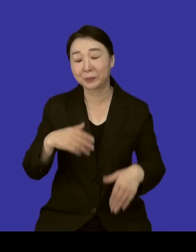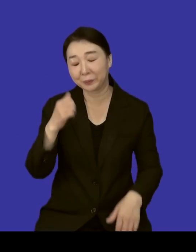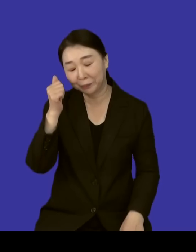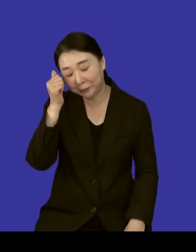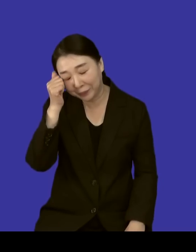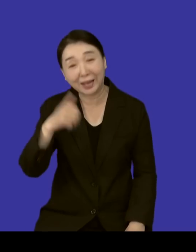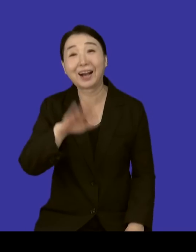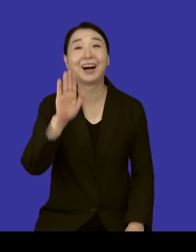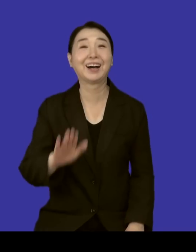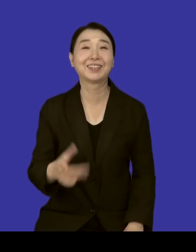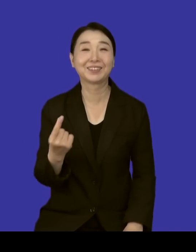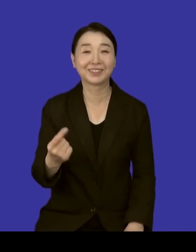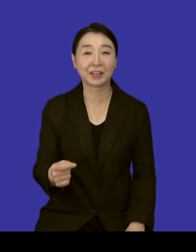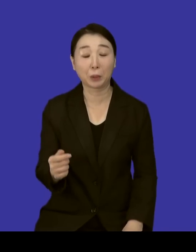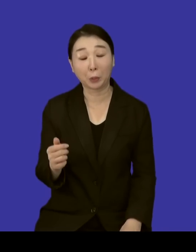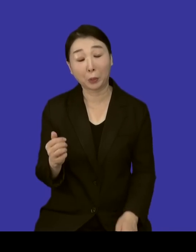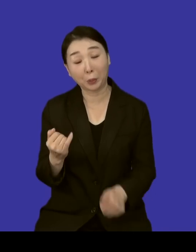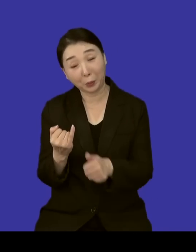가는 거예요.